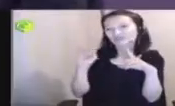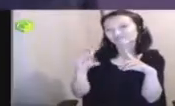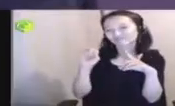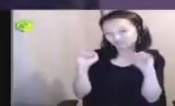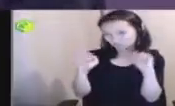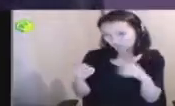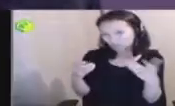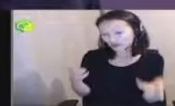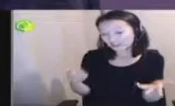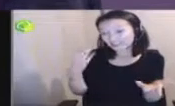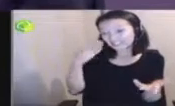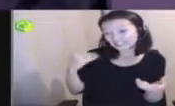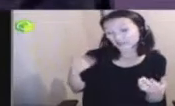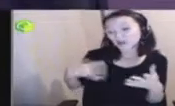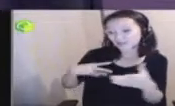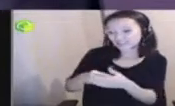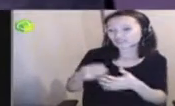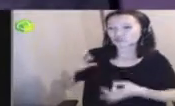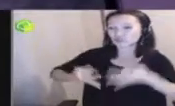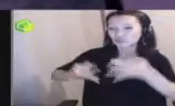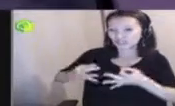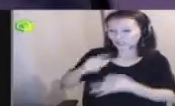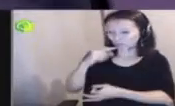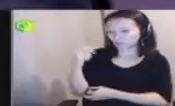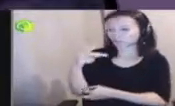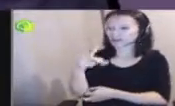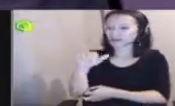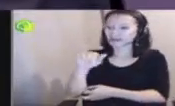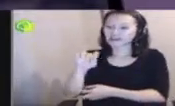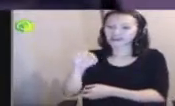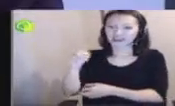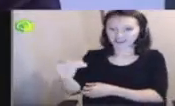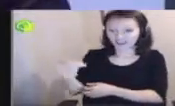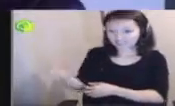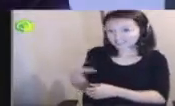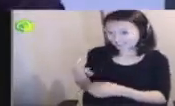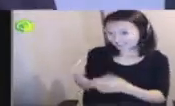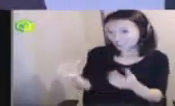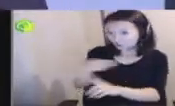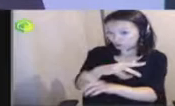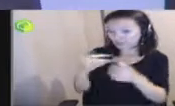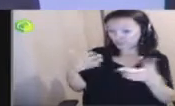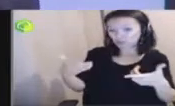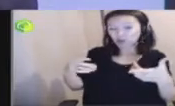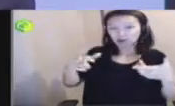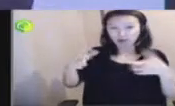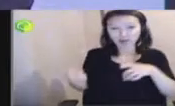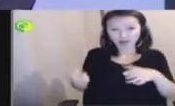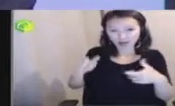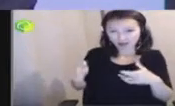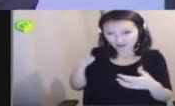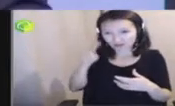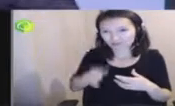sous la présidence d'Axel Kahn, qui a mentionné ces mots le jour de la délibération. Notre société s'effondre s'il n'y a plus d'aidants et les aidants eux-mêmes doivent être